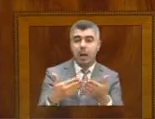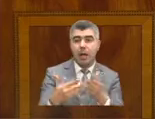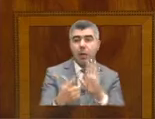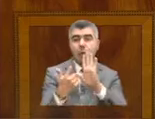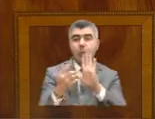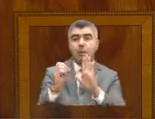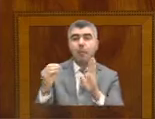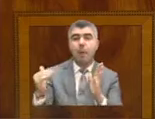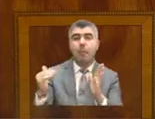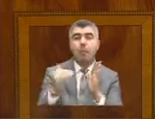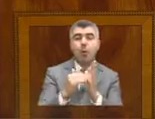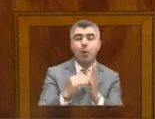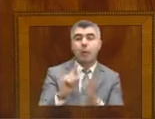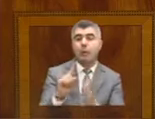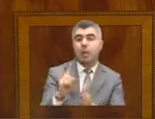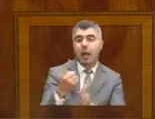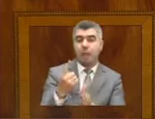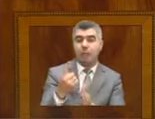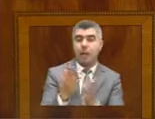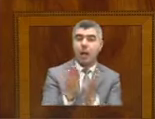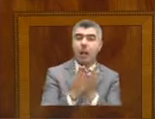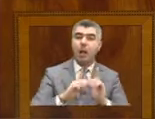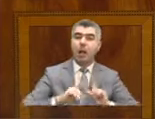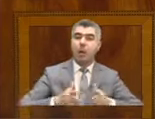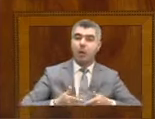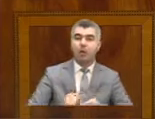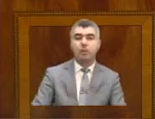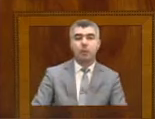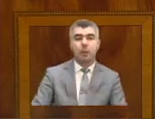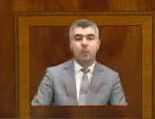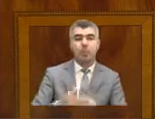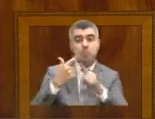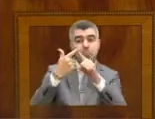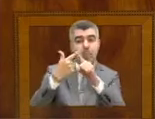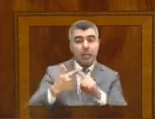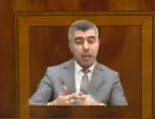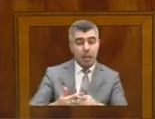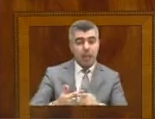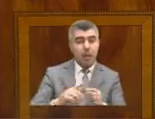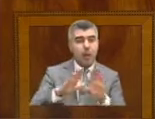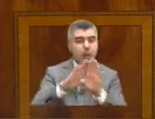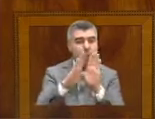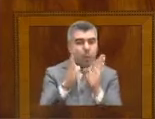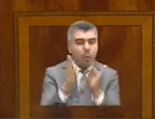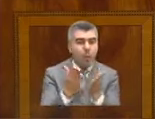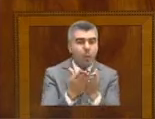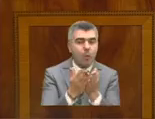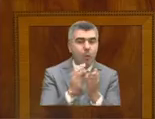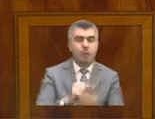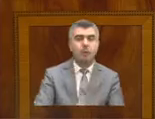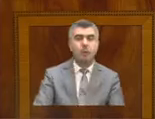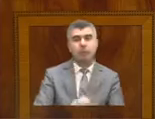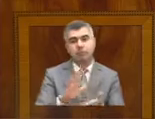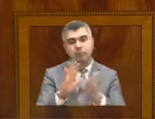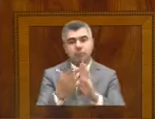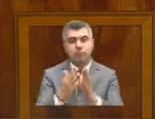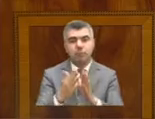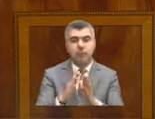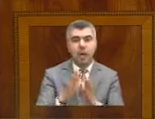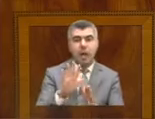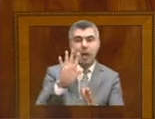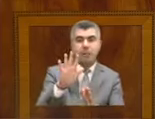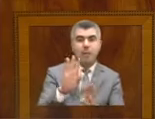11.7 مليار درهم لقطاع التربية والتعليم، لتبلغ الميزانية الإجمالية المخصصة لهذا القطاع حوالي